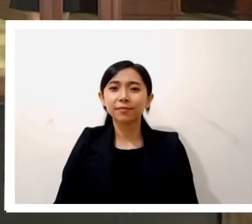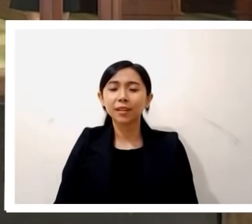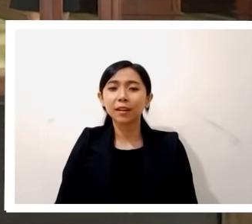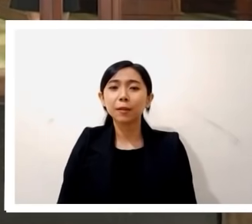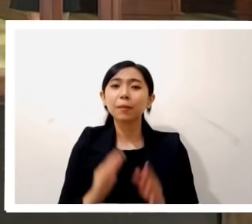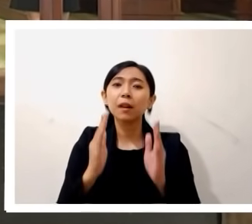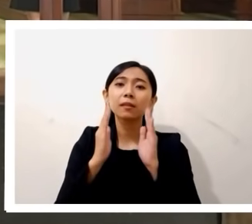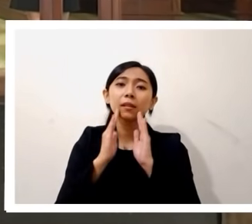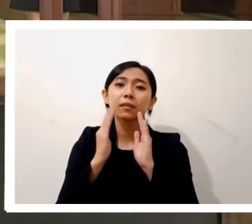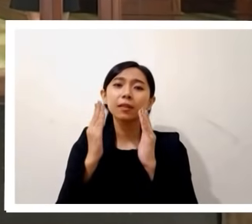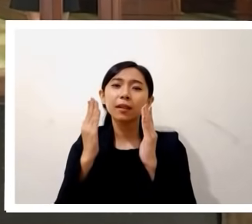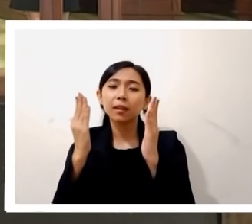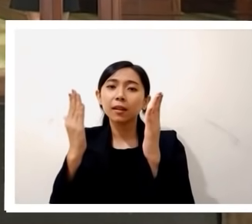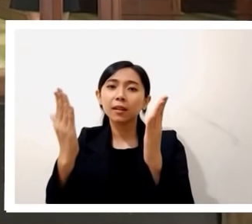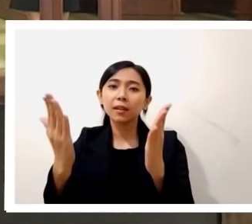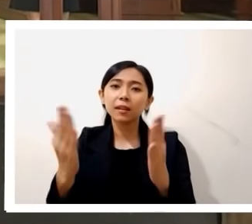Terima